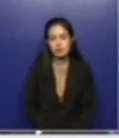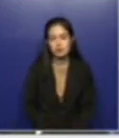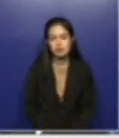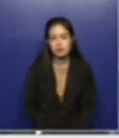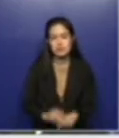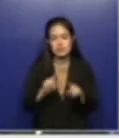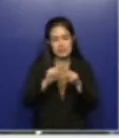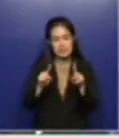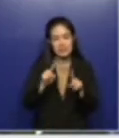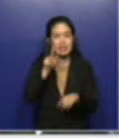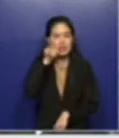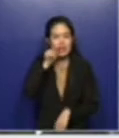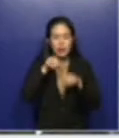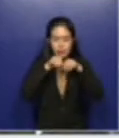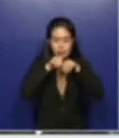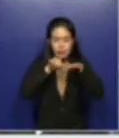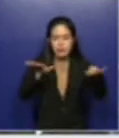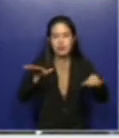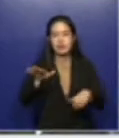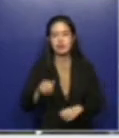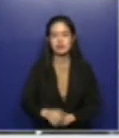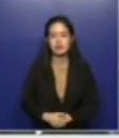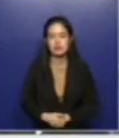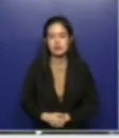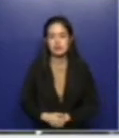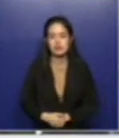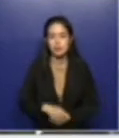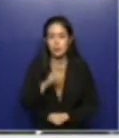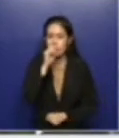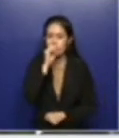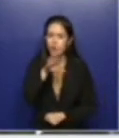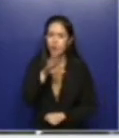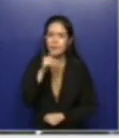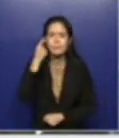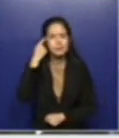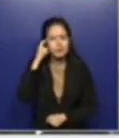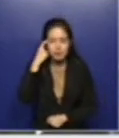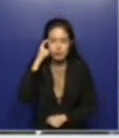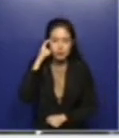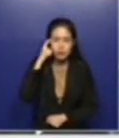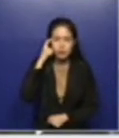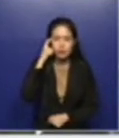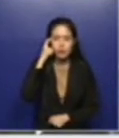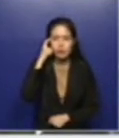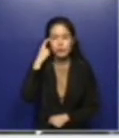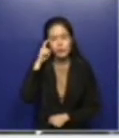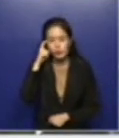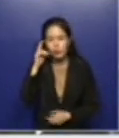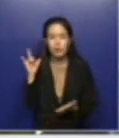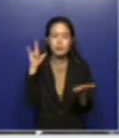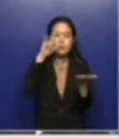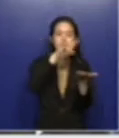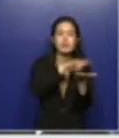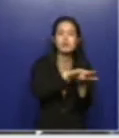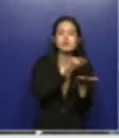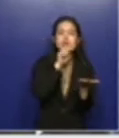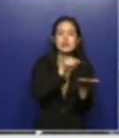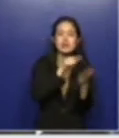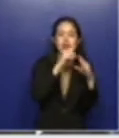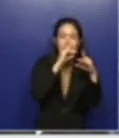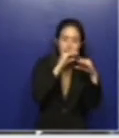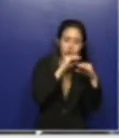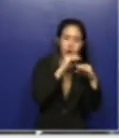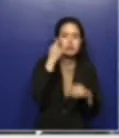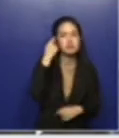การแถลงข่าวของสบคท่านประธานครับบอกว่าไม่ทราบว่าจะไปลงอู่ตะเภาเพราะฉะนั้นที่อู่ตะเภาเ